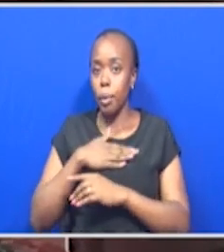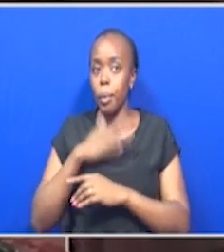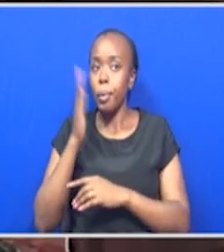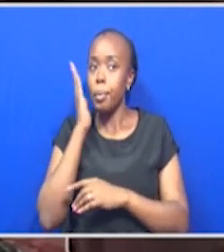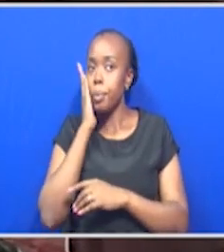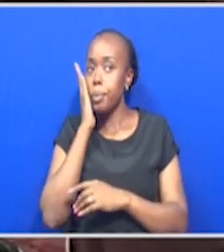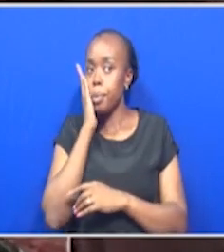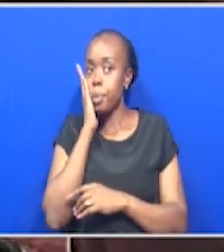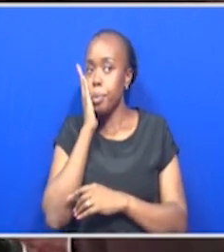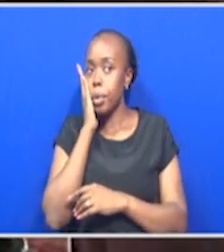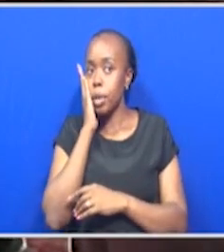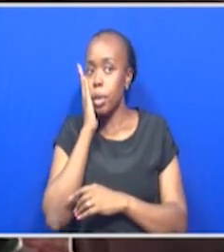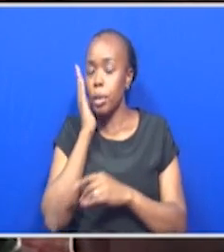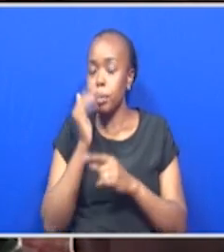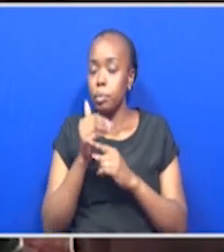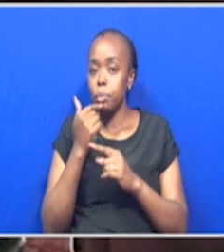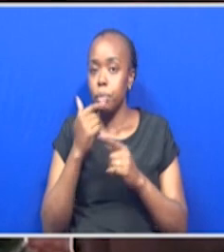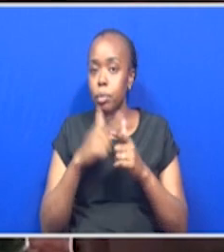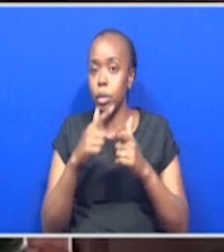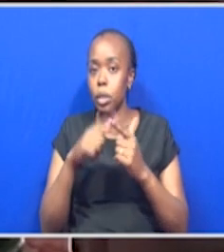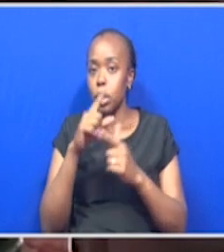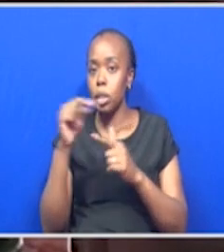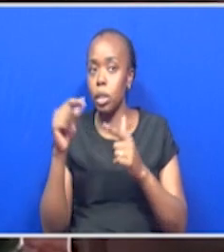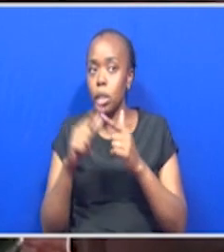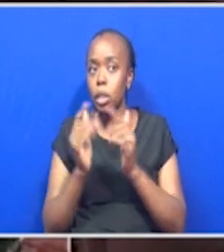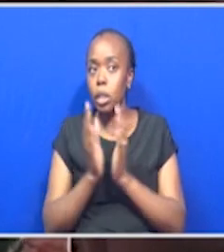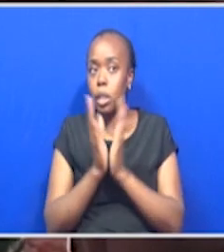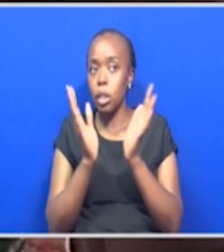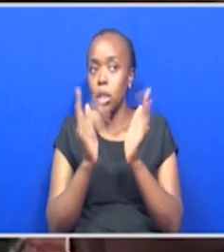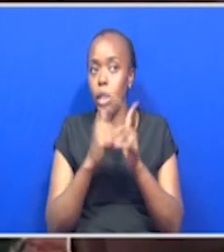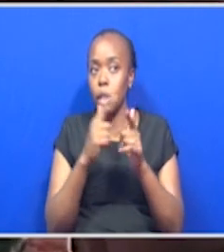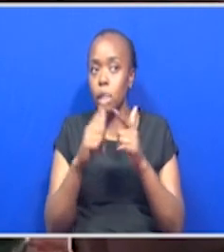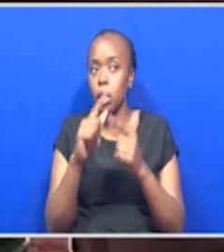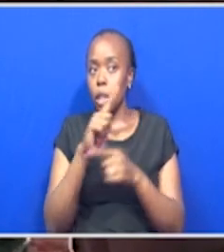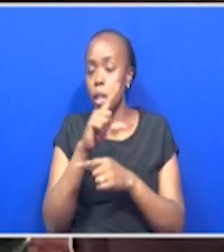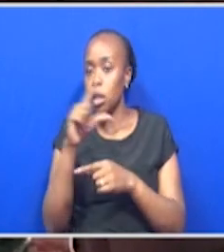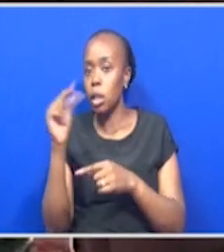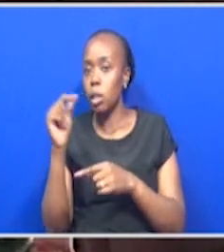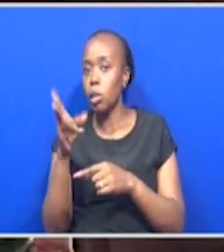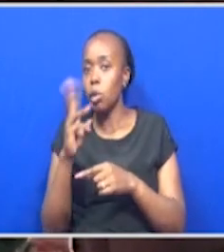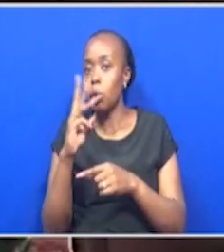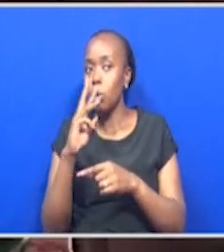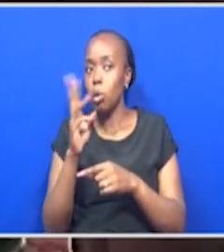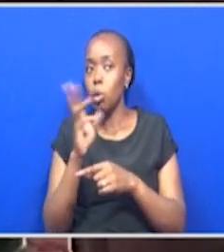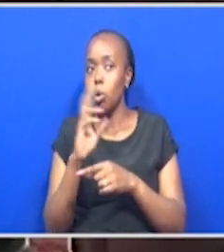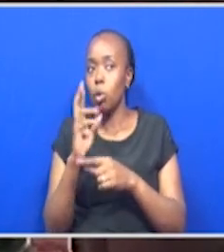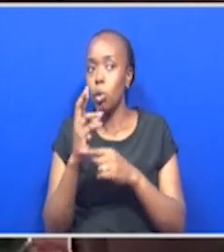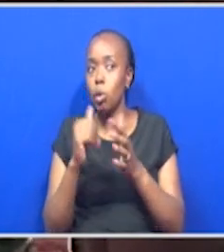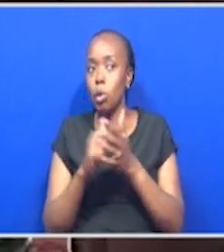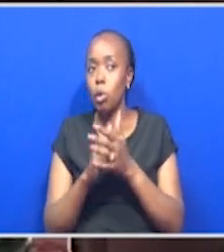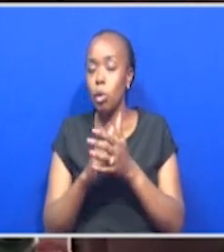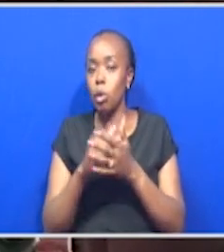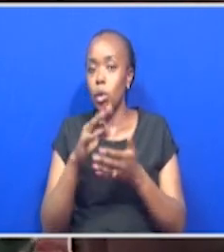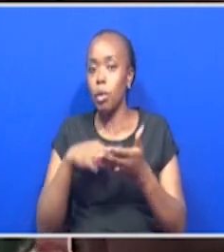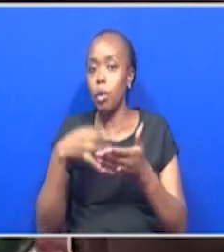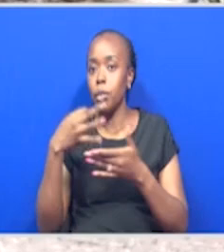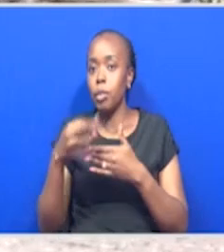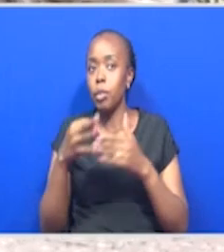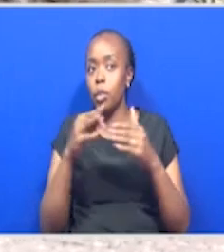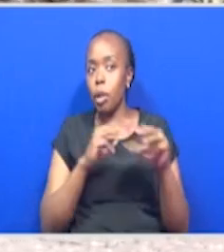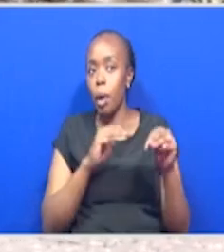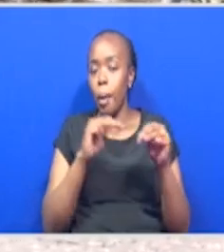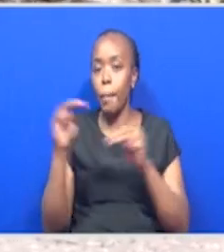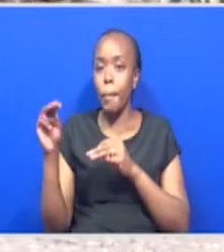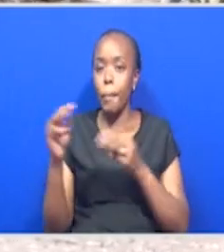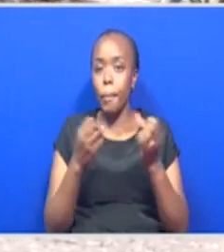ni maji imekuja. Nikaenda kufungua mlango ndipo tutoke. Maji kakua imefika, nikaangusa ukuta na tukaenda.